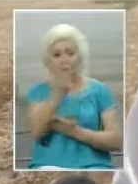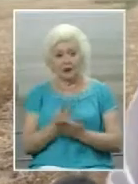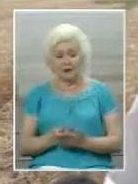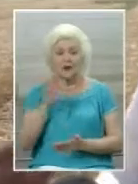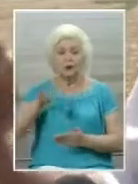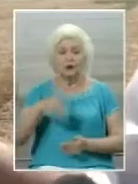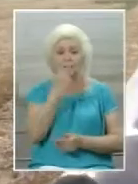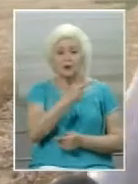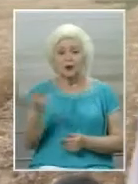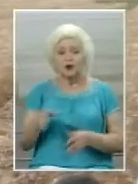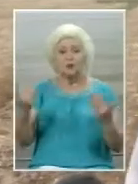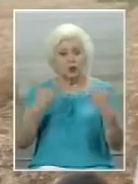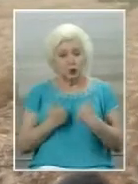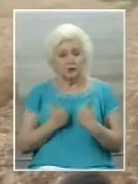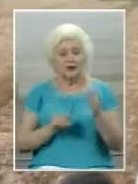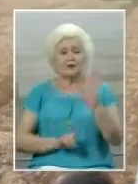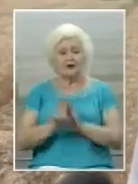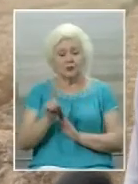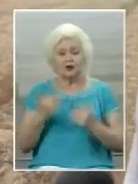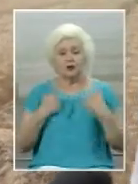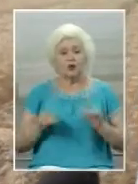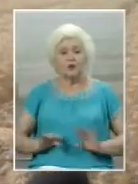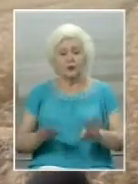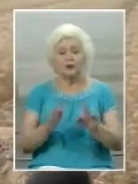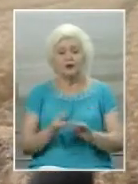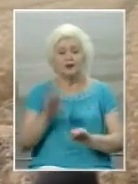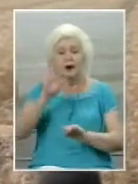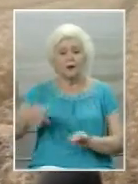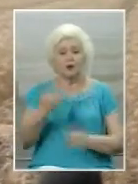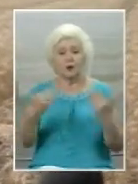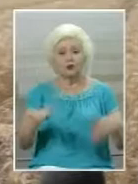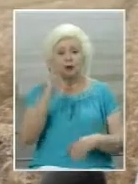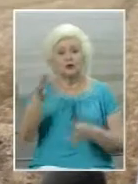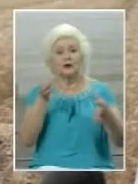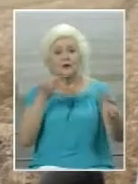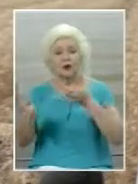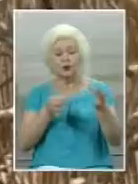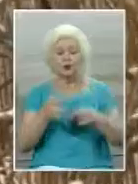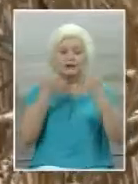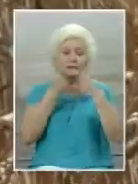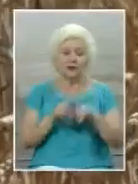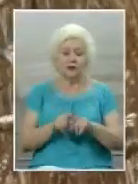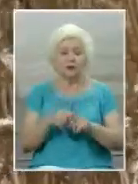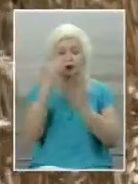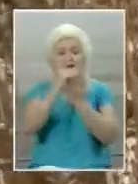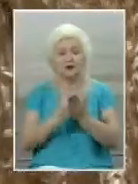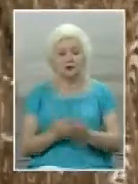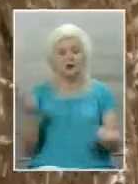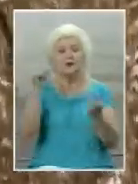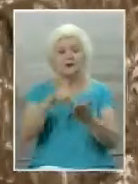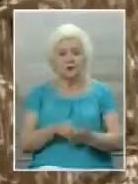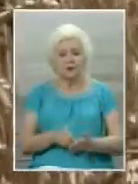будемо потім уже у себе спочатку ми проведемо посів, а потім вже будемо рекомендувати і технології, і сорти вже